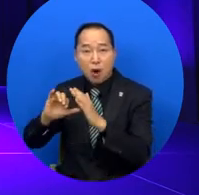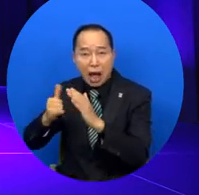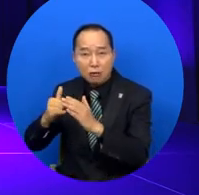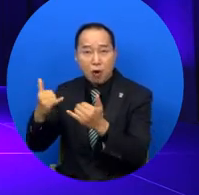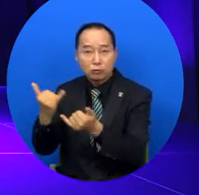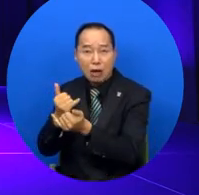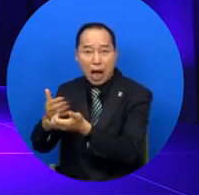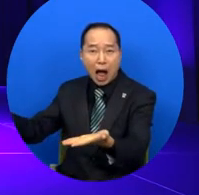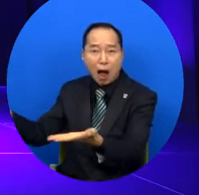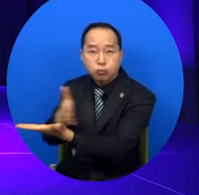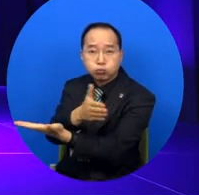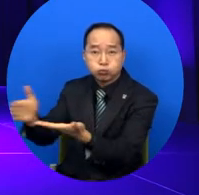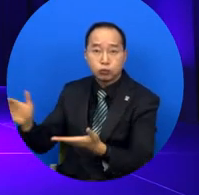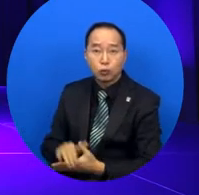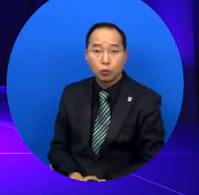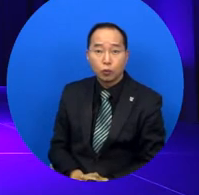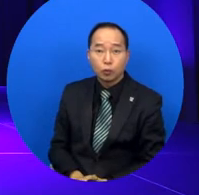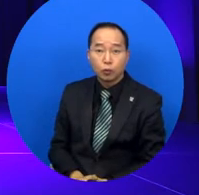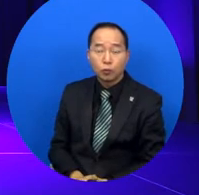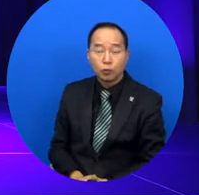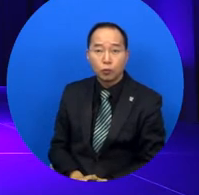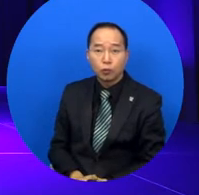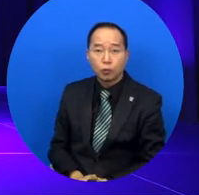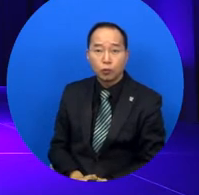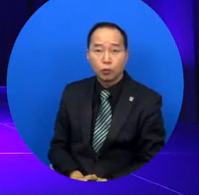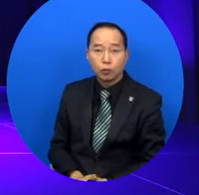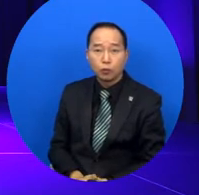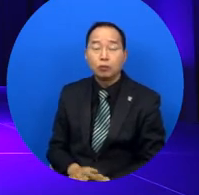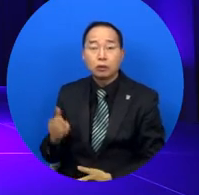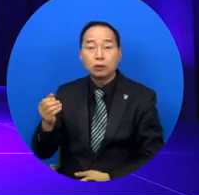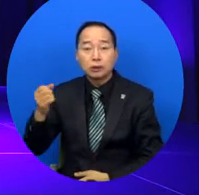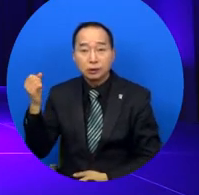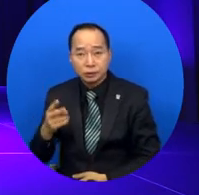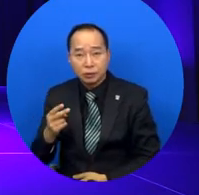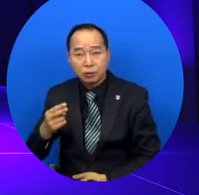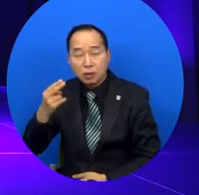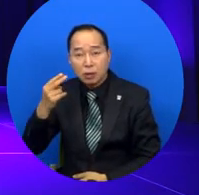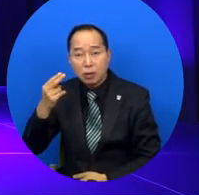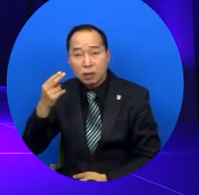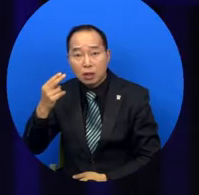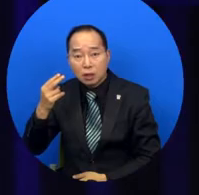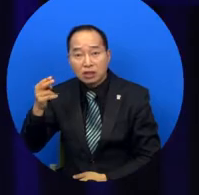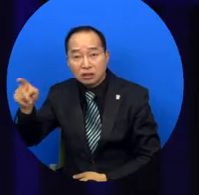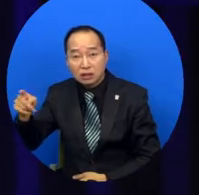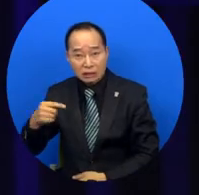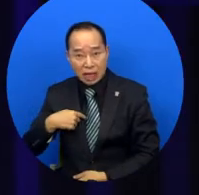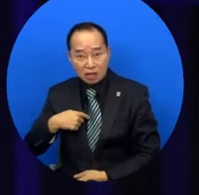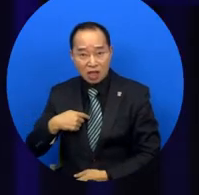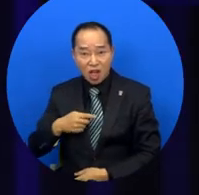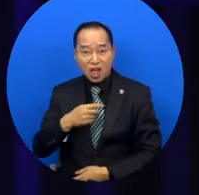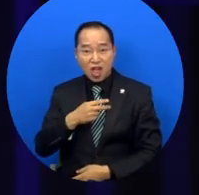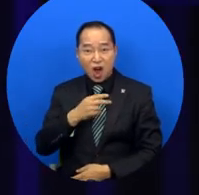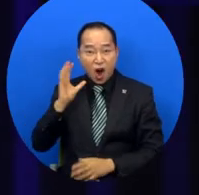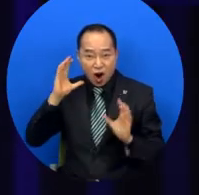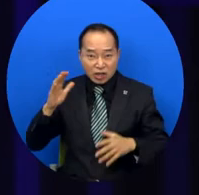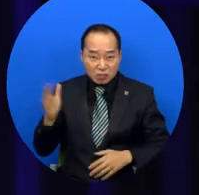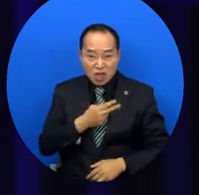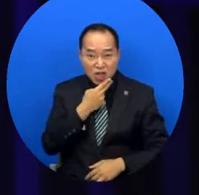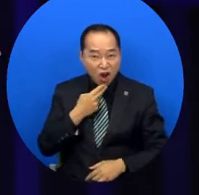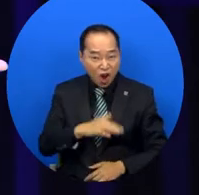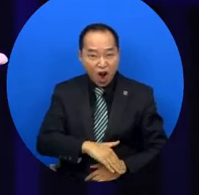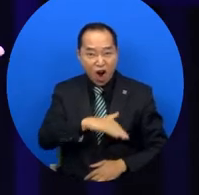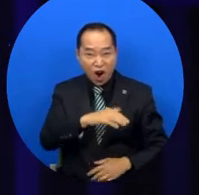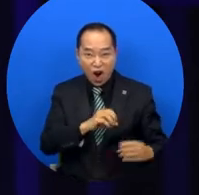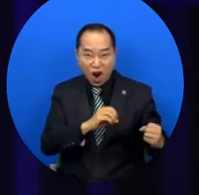우리 진짜 식구 온 뭐 가족 친척 다 털어서 아무도 아는 사람이 없습니다. 그리고 무슨 영어를 어릴 때부터 했는